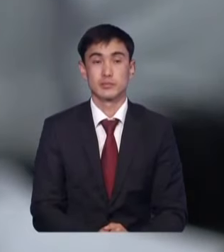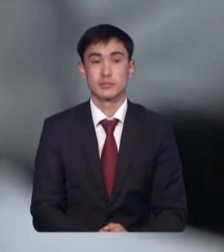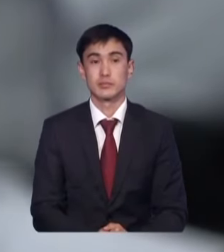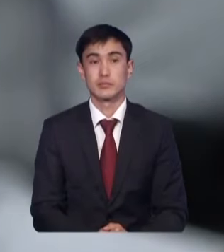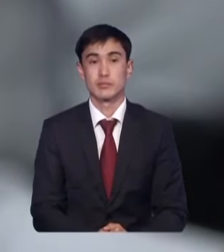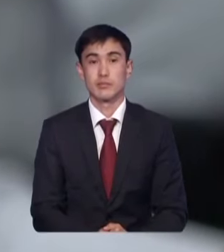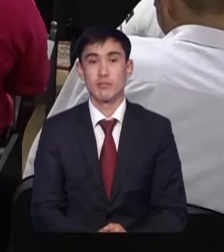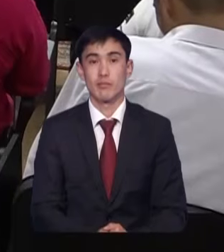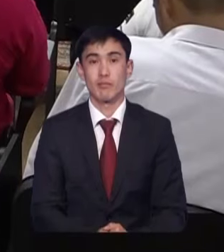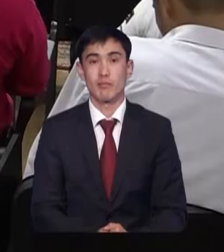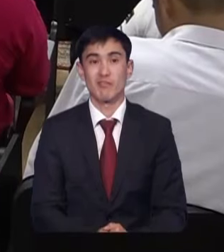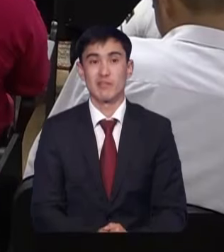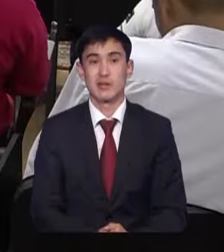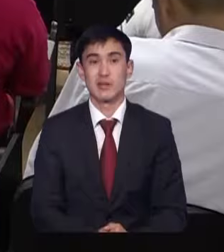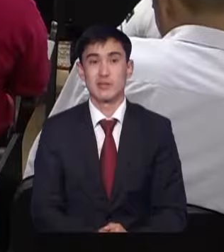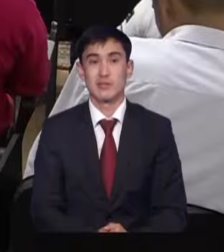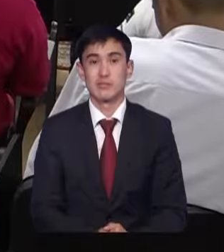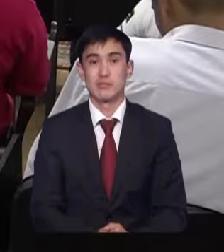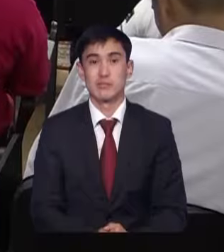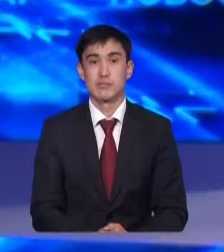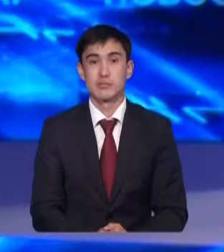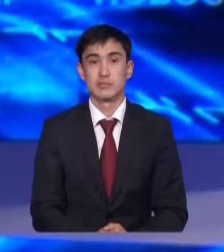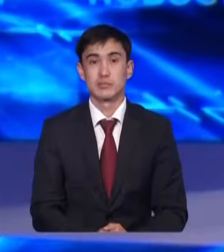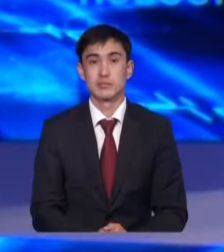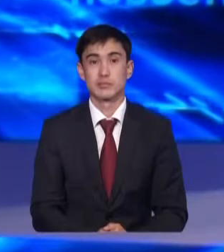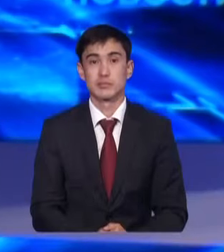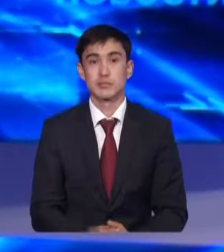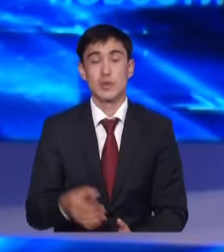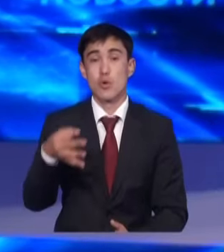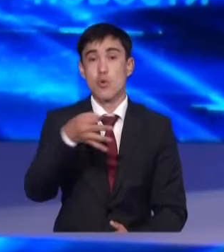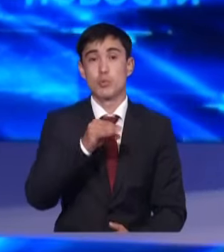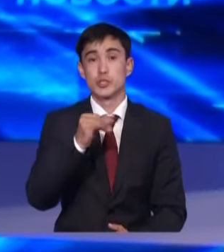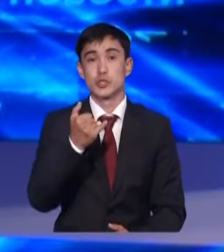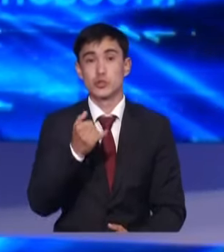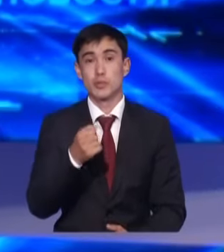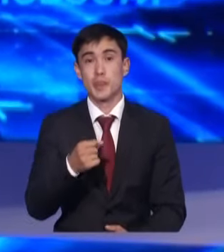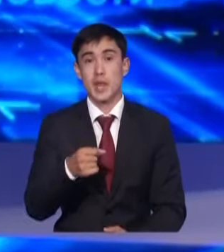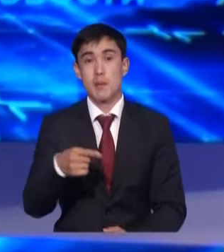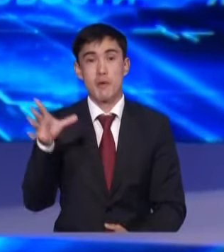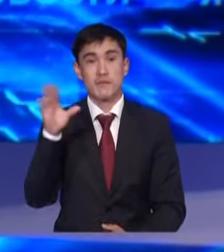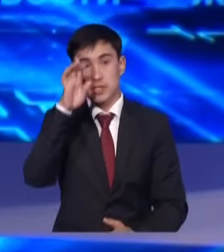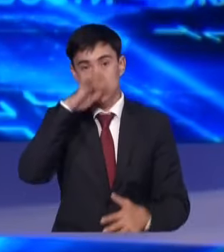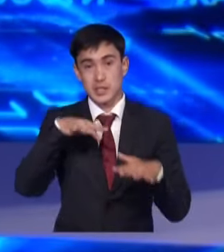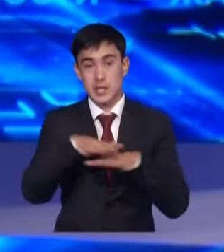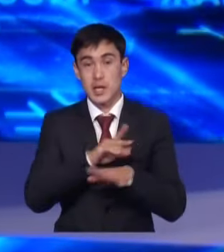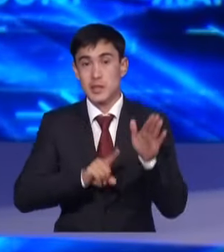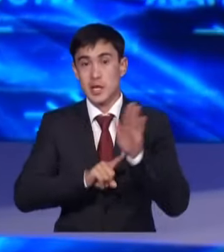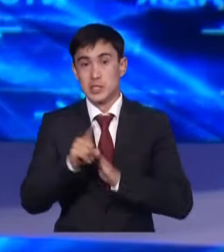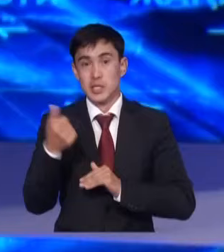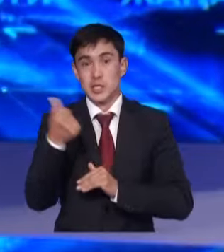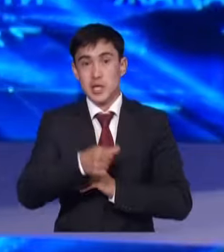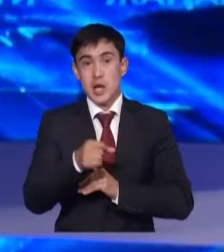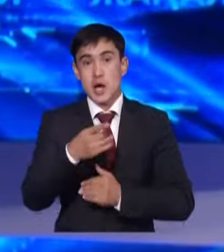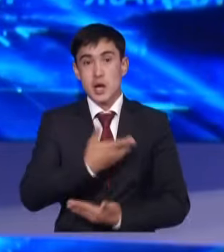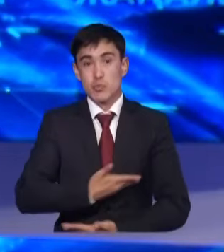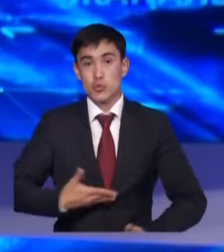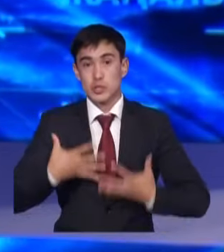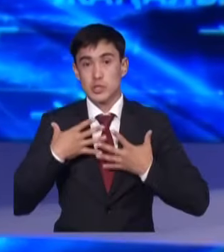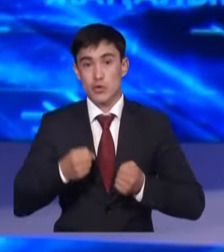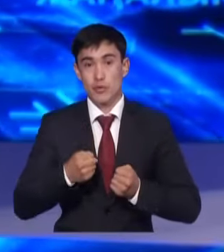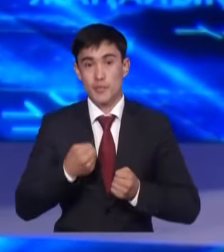Нусипов, телерадиокомпания ЖТСУ. В области ЖТСУ, как и по всей стране, стартовала неделя